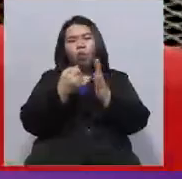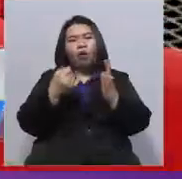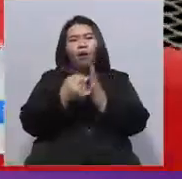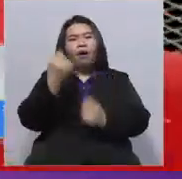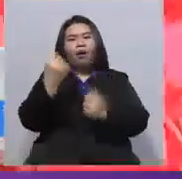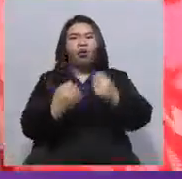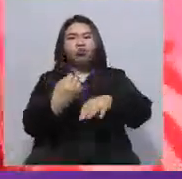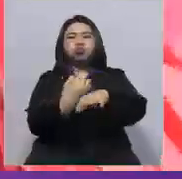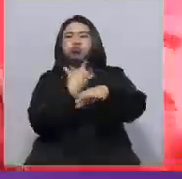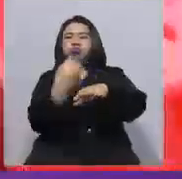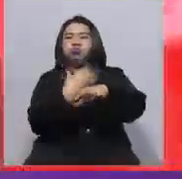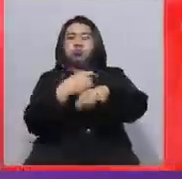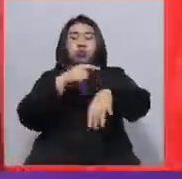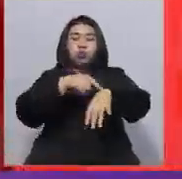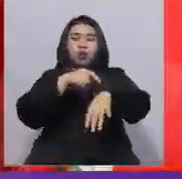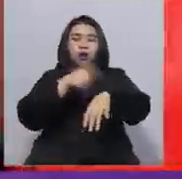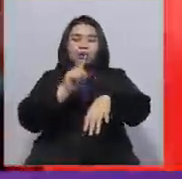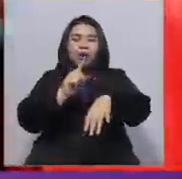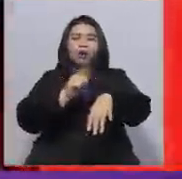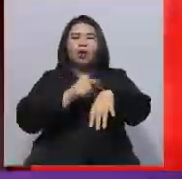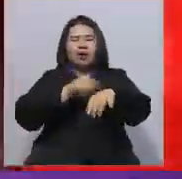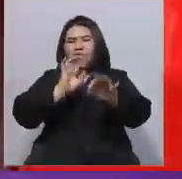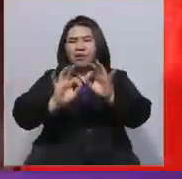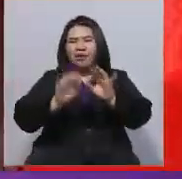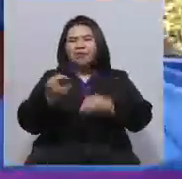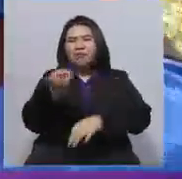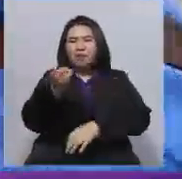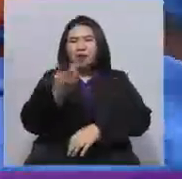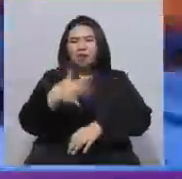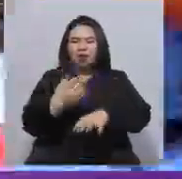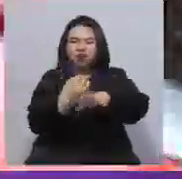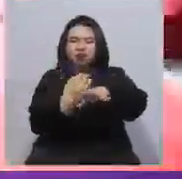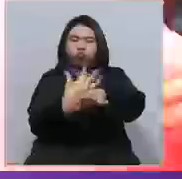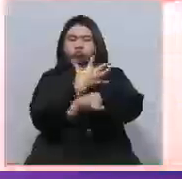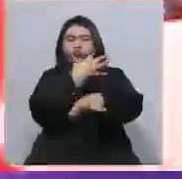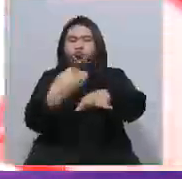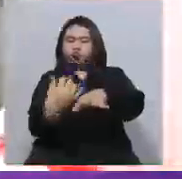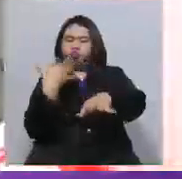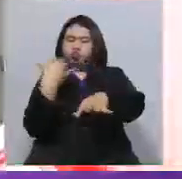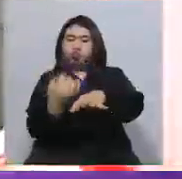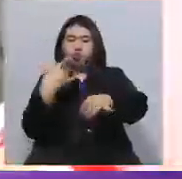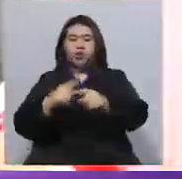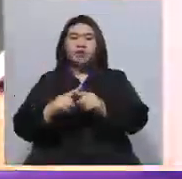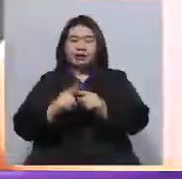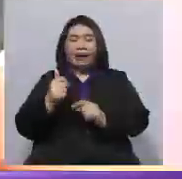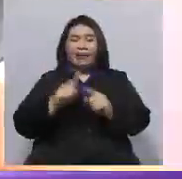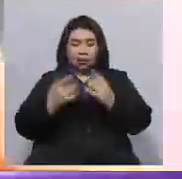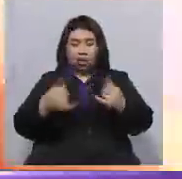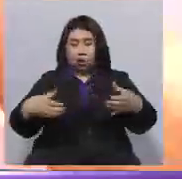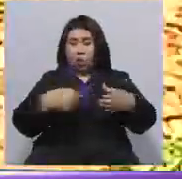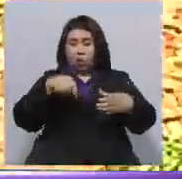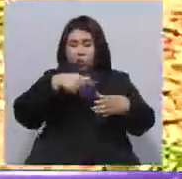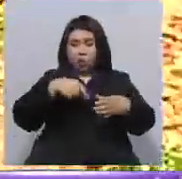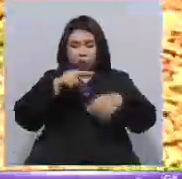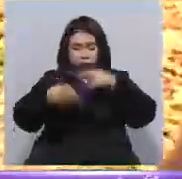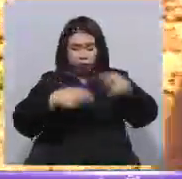คันเดียวใช้เวลาน้อยลงแล้วก็สามารถพ่นได้ไปทั่วเลยครับสหกรณ์มะขามเนี่ยเหมือนเขาดูแลสมาชิก